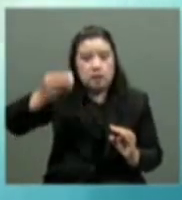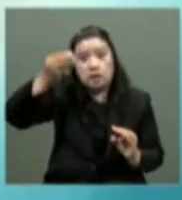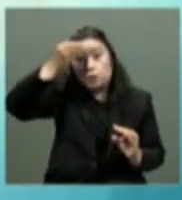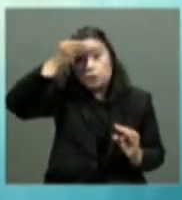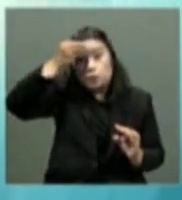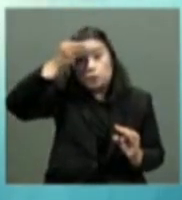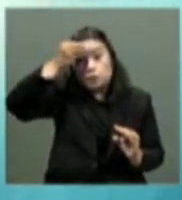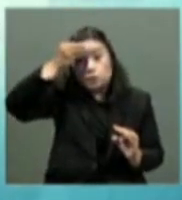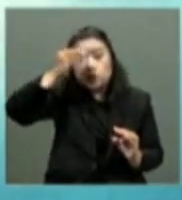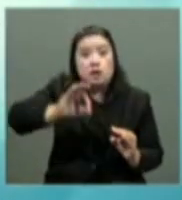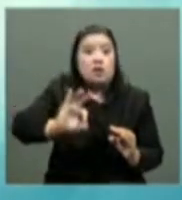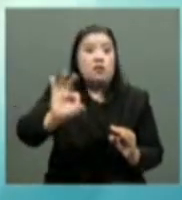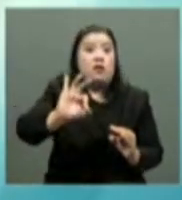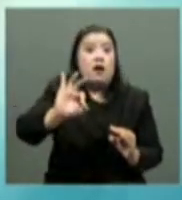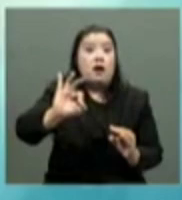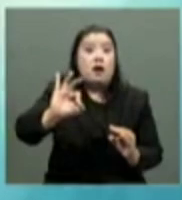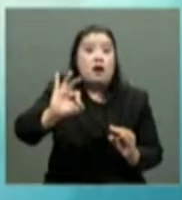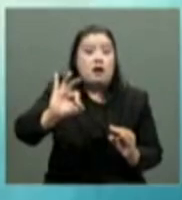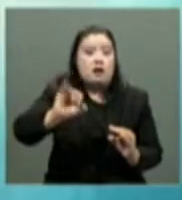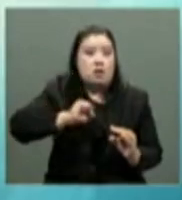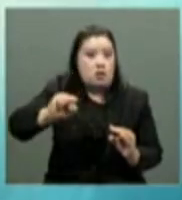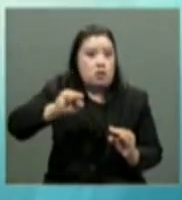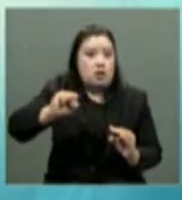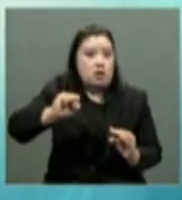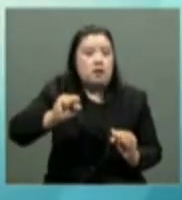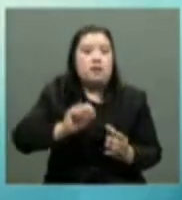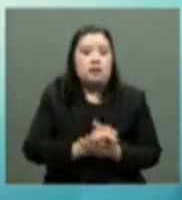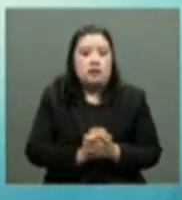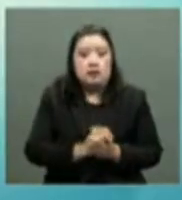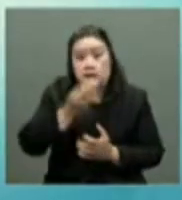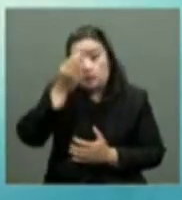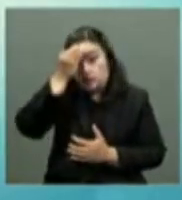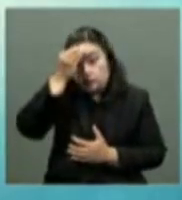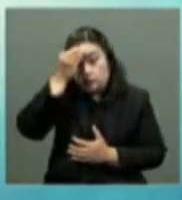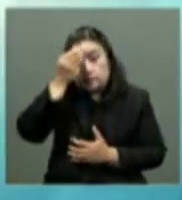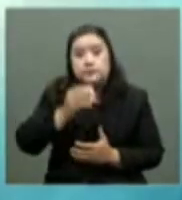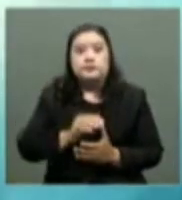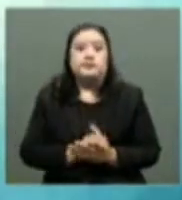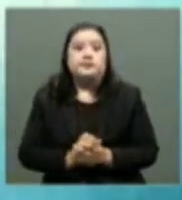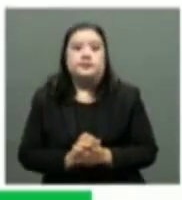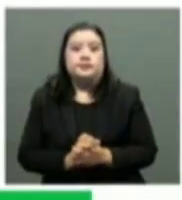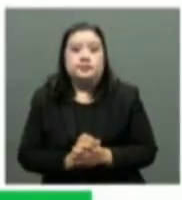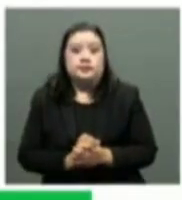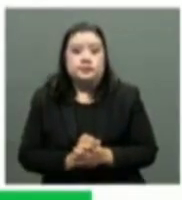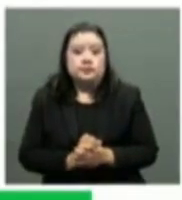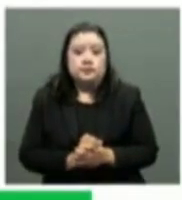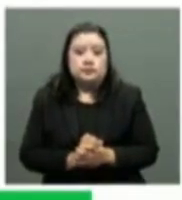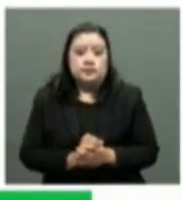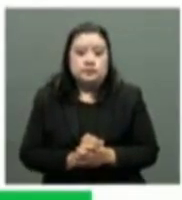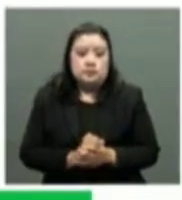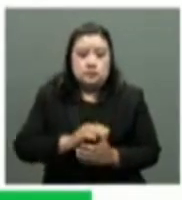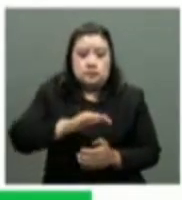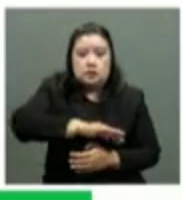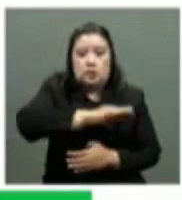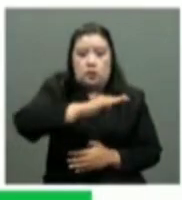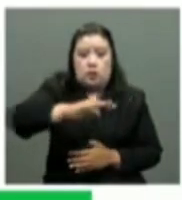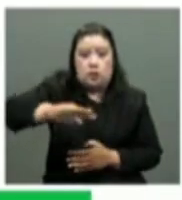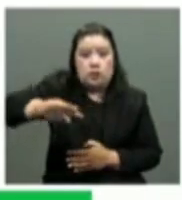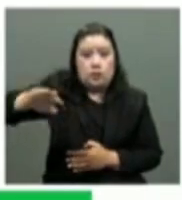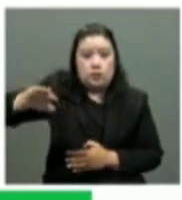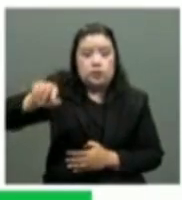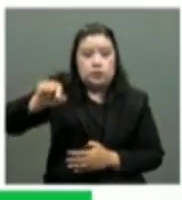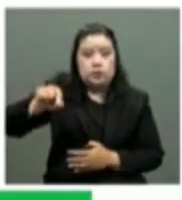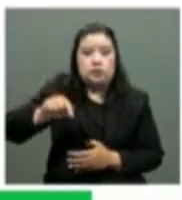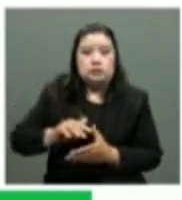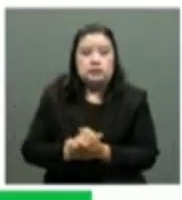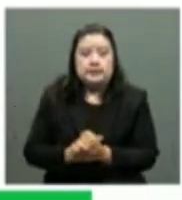ไหมฮะสีฟ้าที่อยู่ขวามือเขียนว่าญี่ปุ่นเนี่ยอันนี้ก็ชันขึ้นไปกว่าเราแล้วก็มี